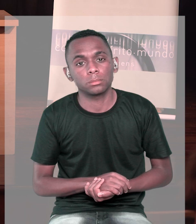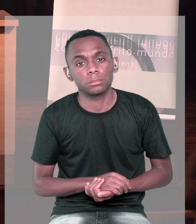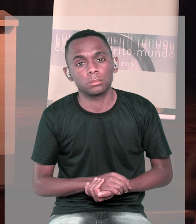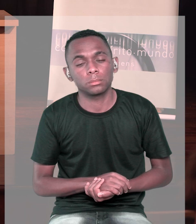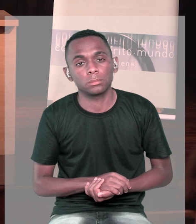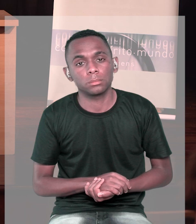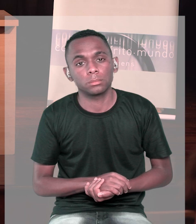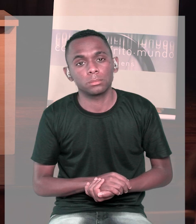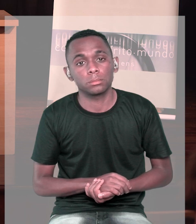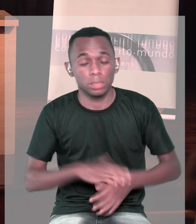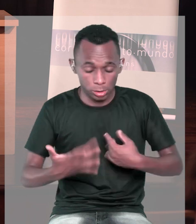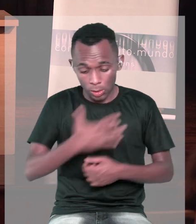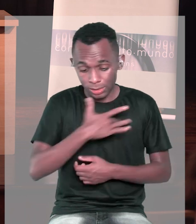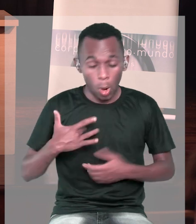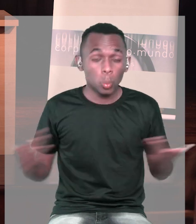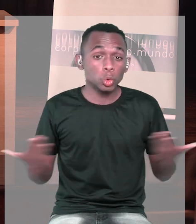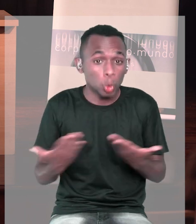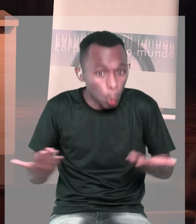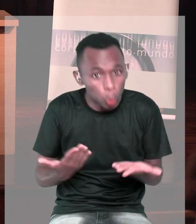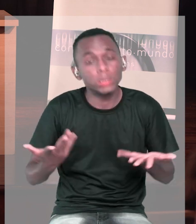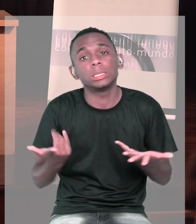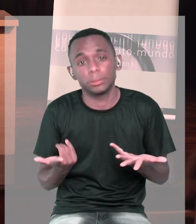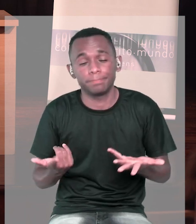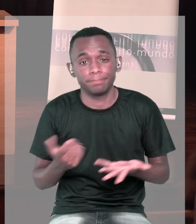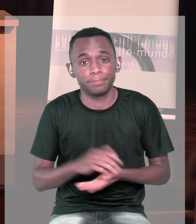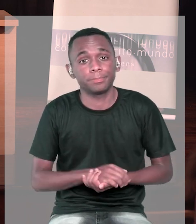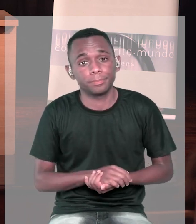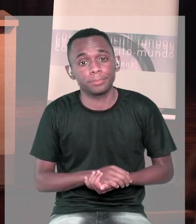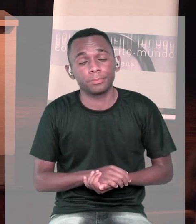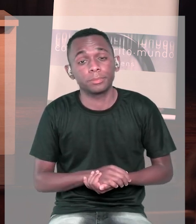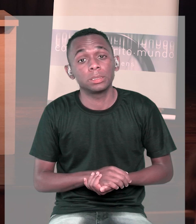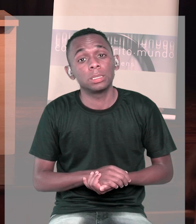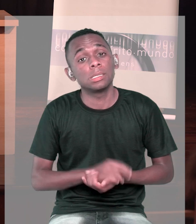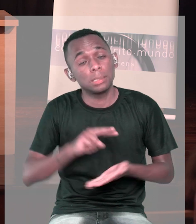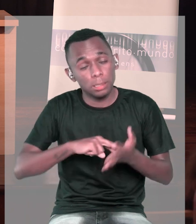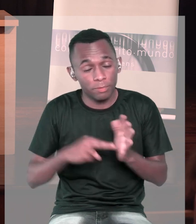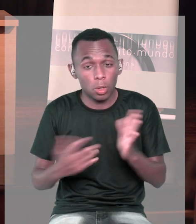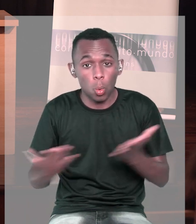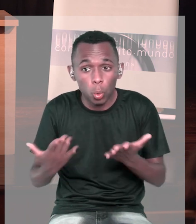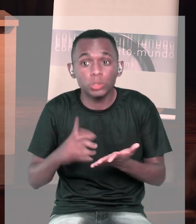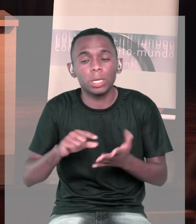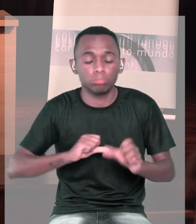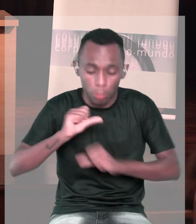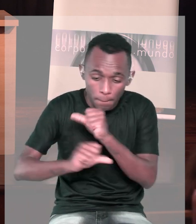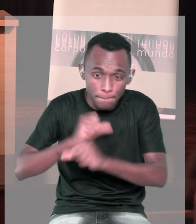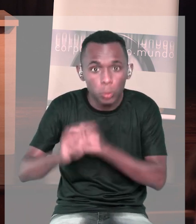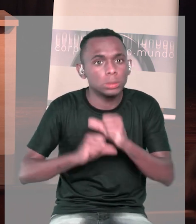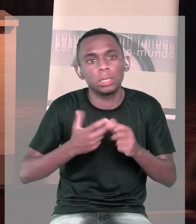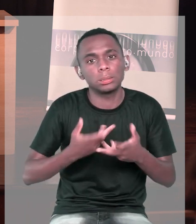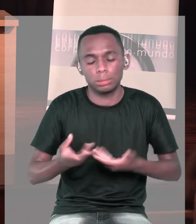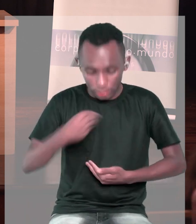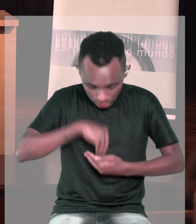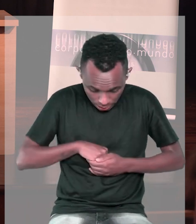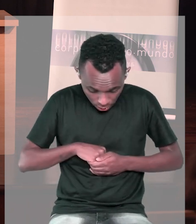avec. A saúde hoje é a definição de saúde hoje é a simbiose entre esse povo que está